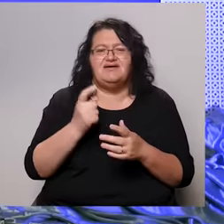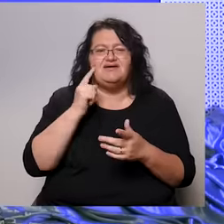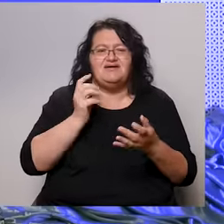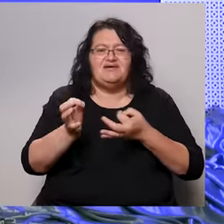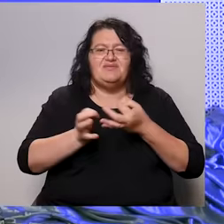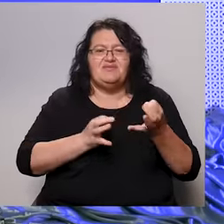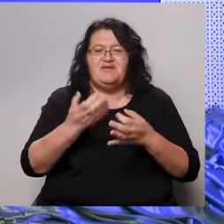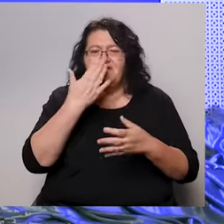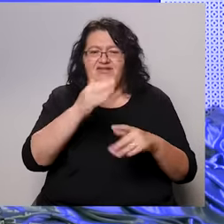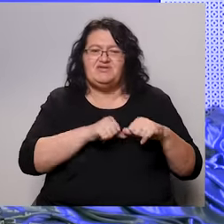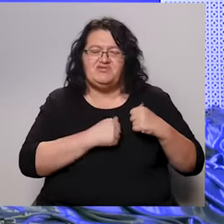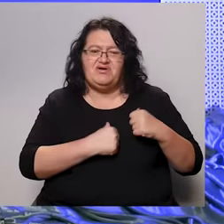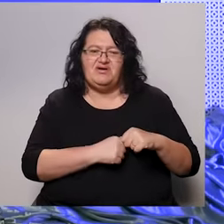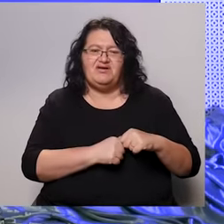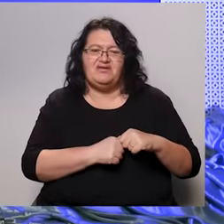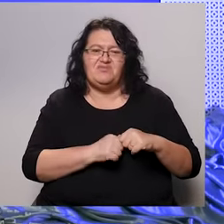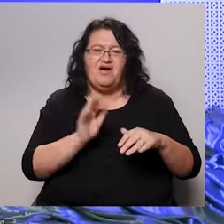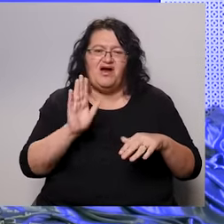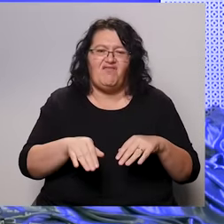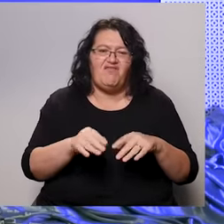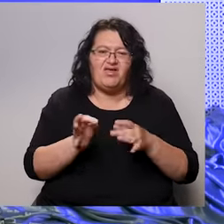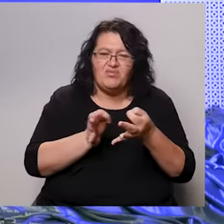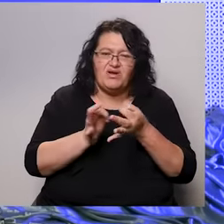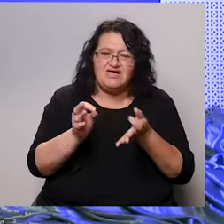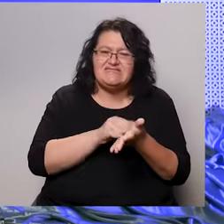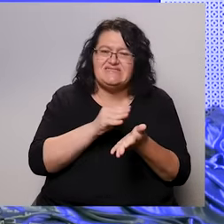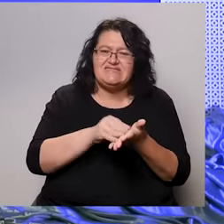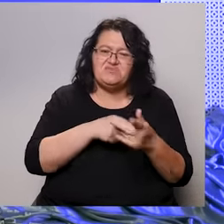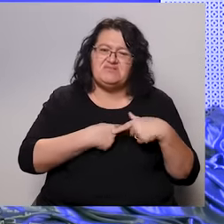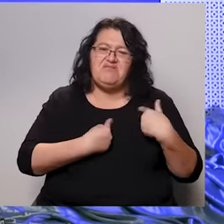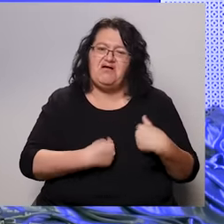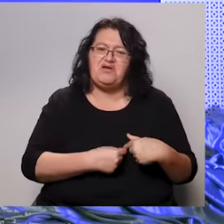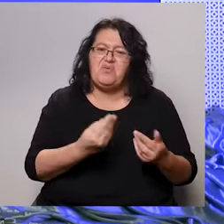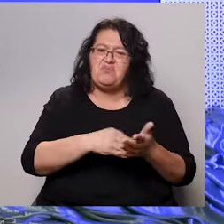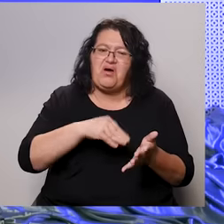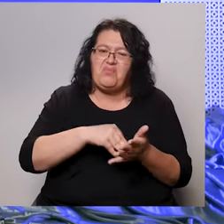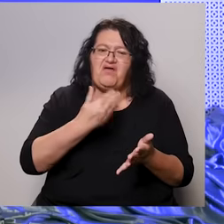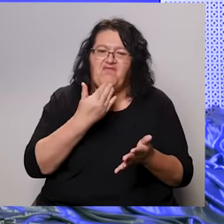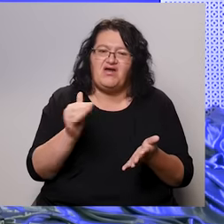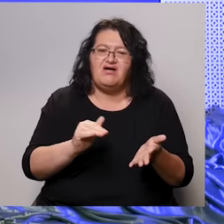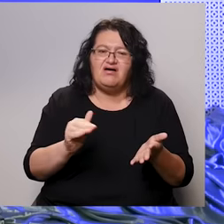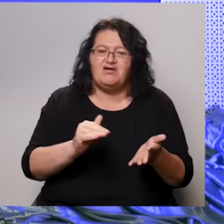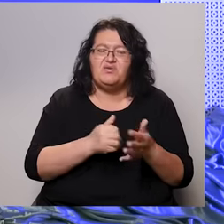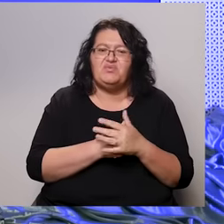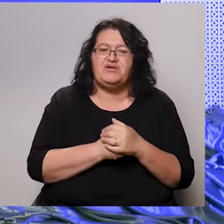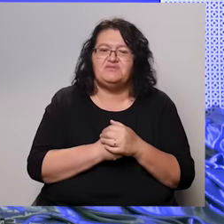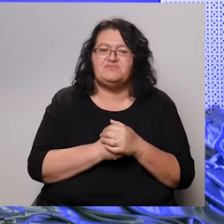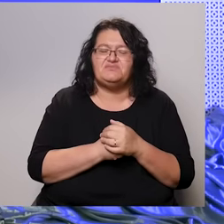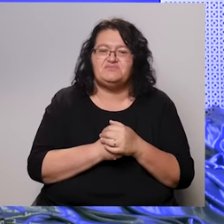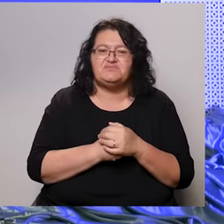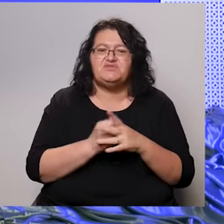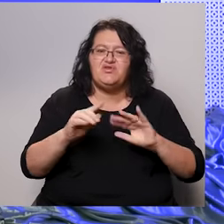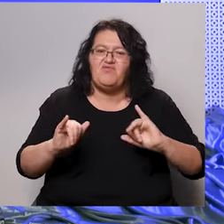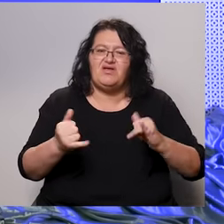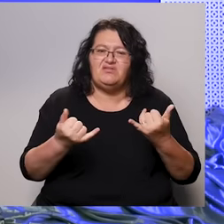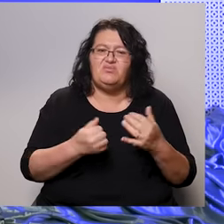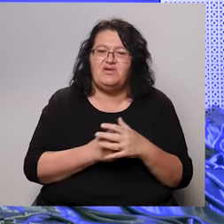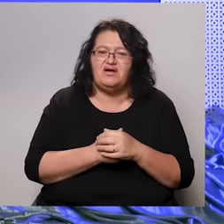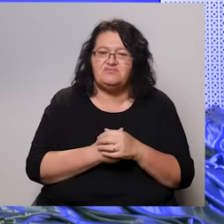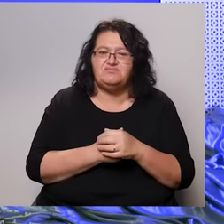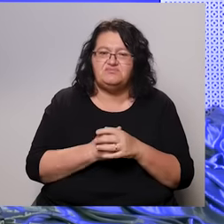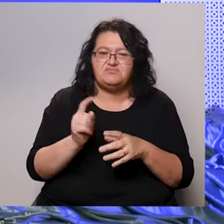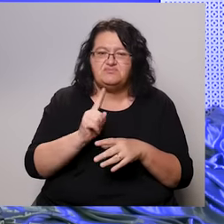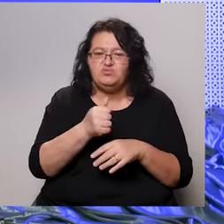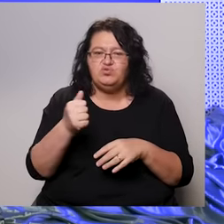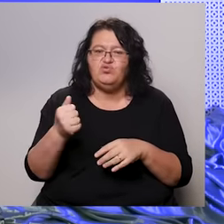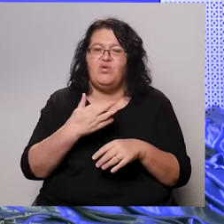un plan, da, numai ei. Da, ea cred că încă de pe atunci a simțea în inimă că ar mai vrea un copil. Da, și că se va întâmpla, nu